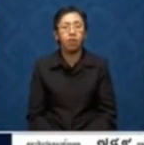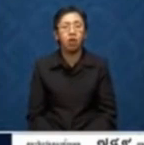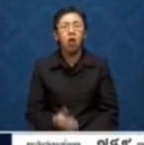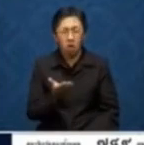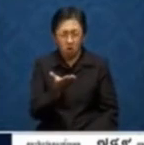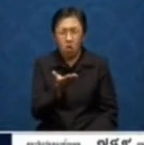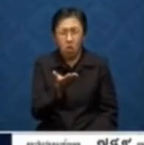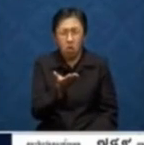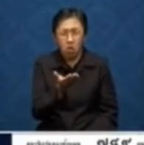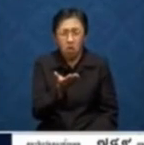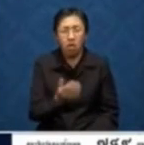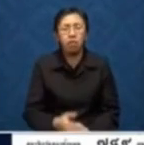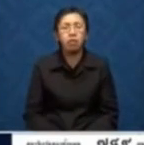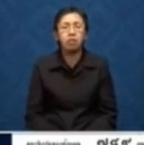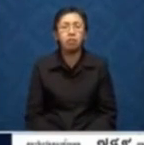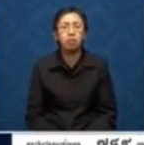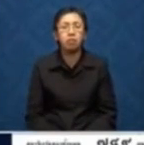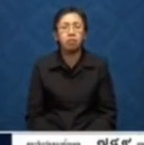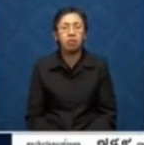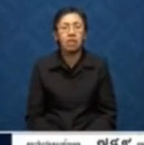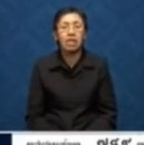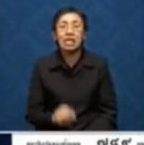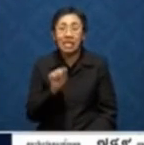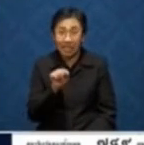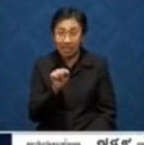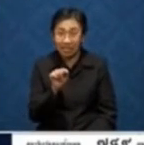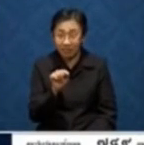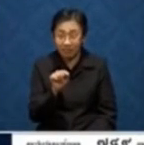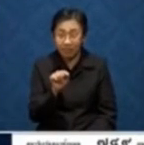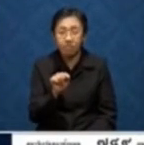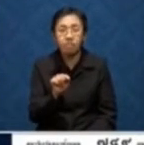ขอได้ไหมฮะเรื่องนี้